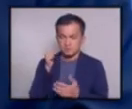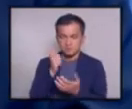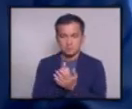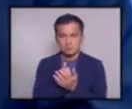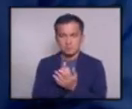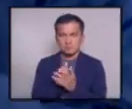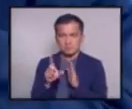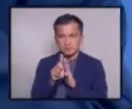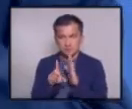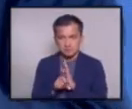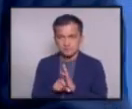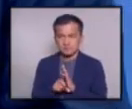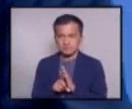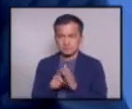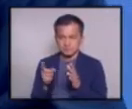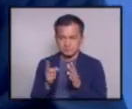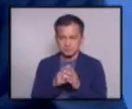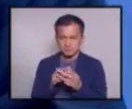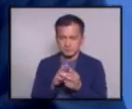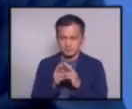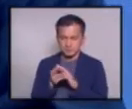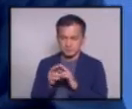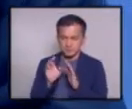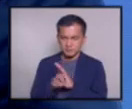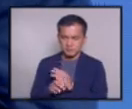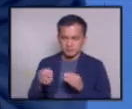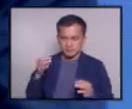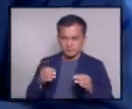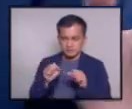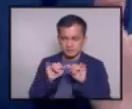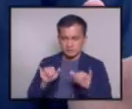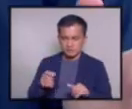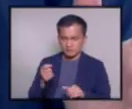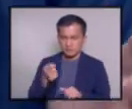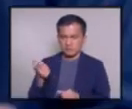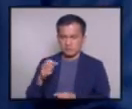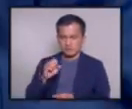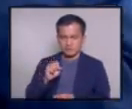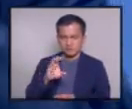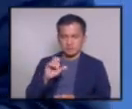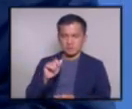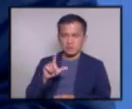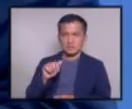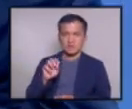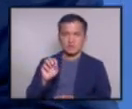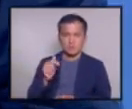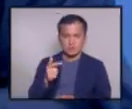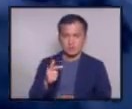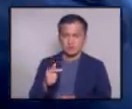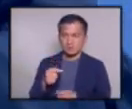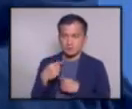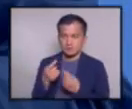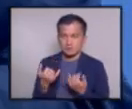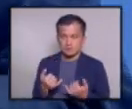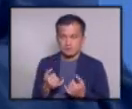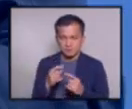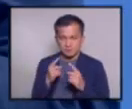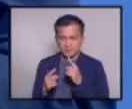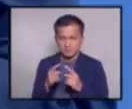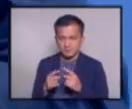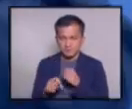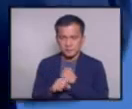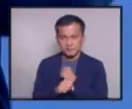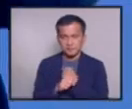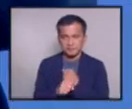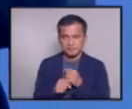i-legislate ko, unahin ko yung reform of the criminal justice system para matanggalin mas kalawags. Kasi kasalukuyan, pinag-uusapan pa lang yung